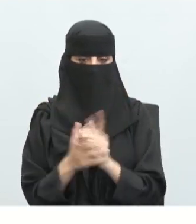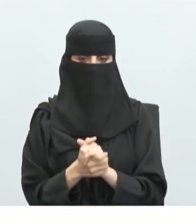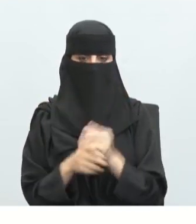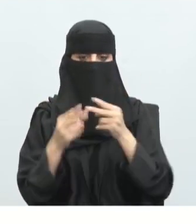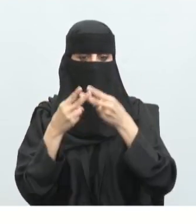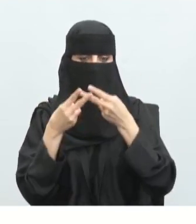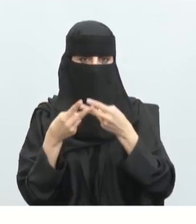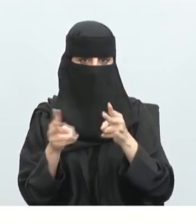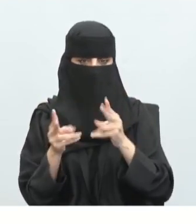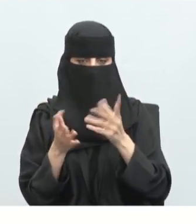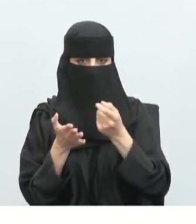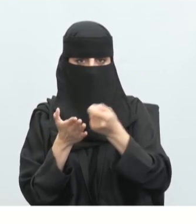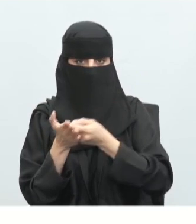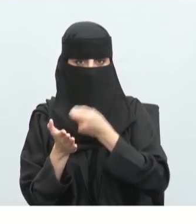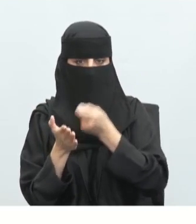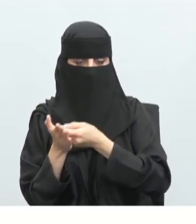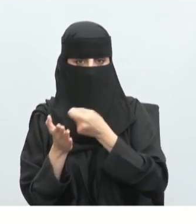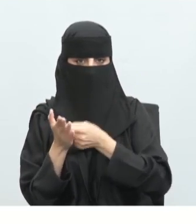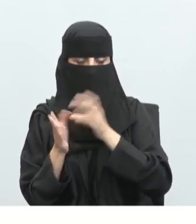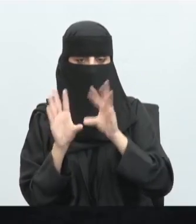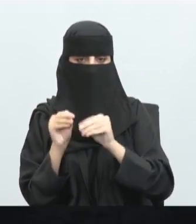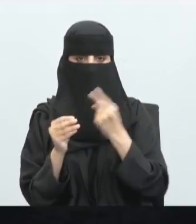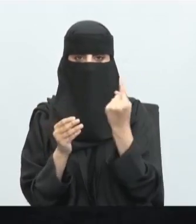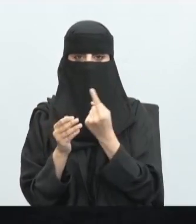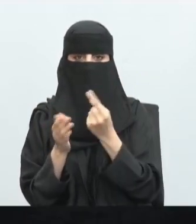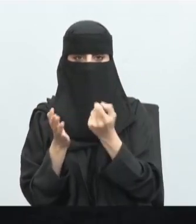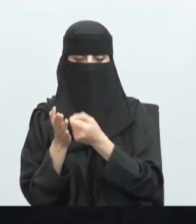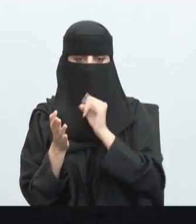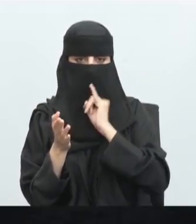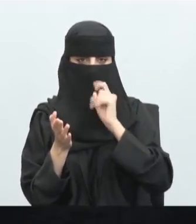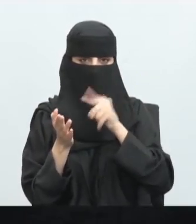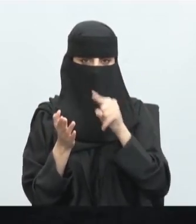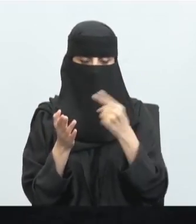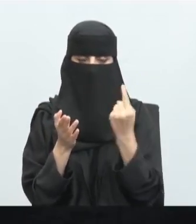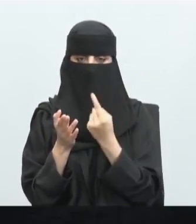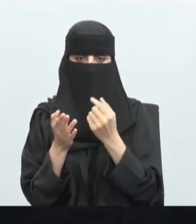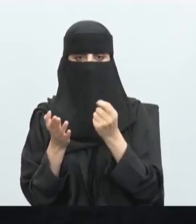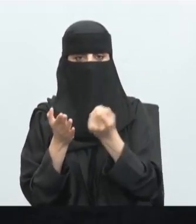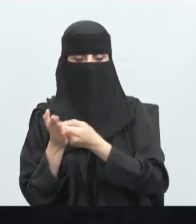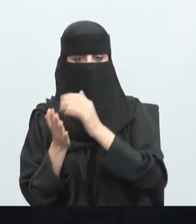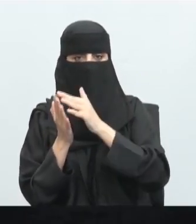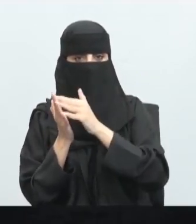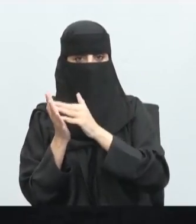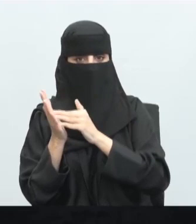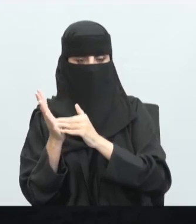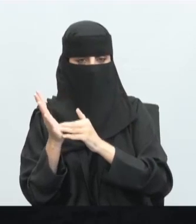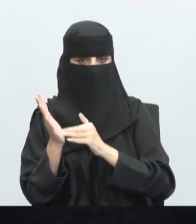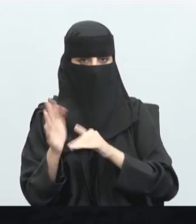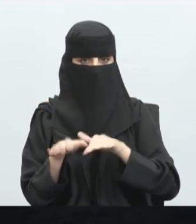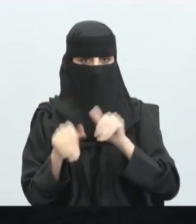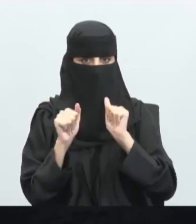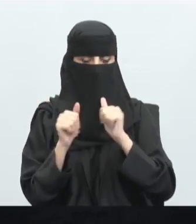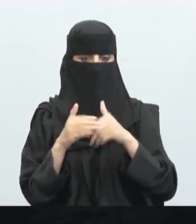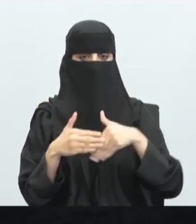بالتصحيح الان بعد قراءه اي قصه الابطال اعيد كتابتها بطريقتي انا